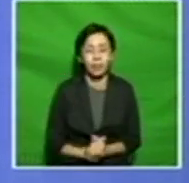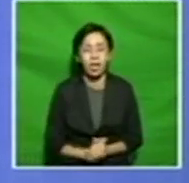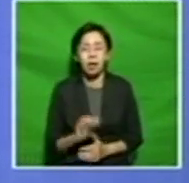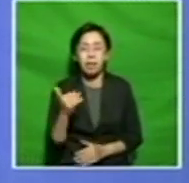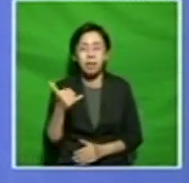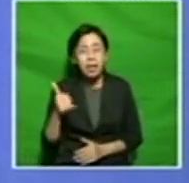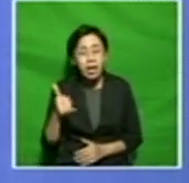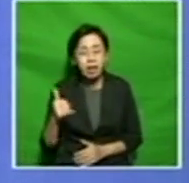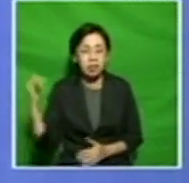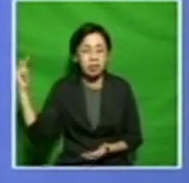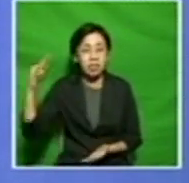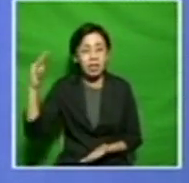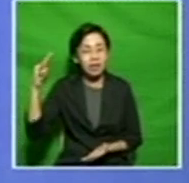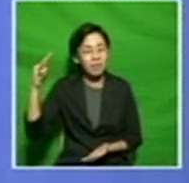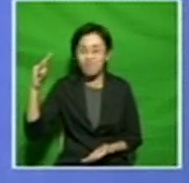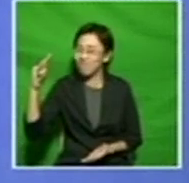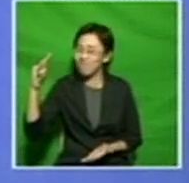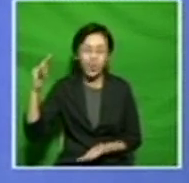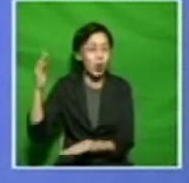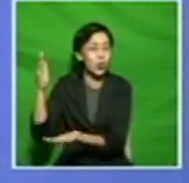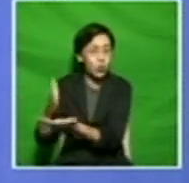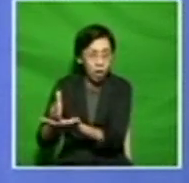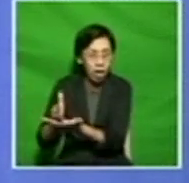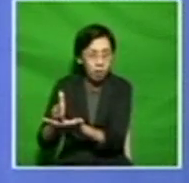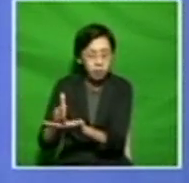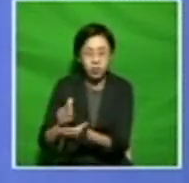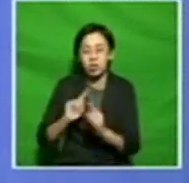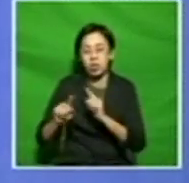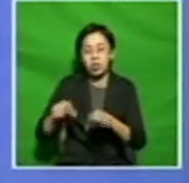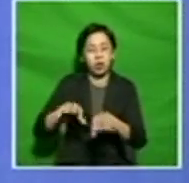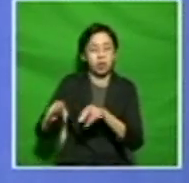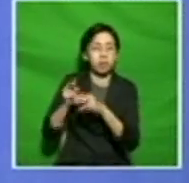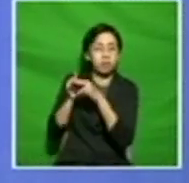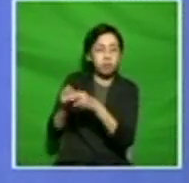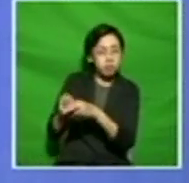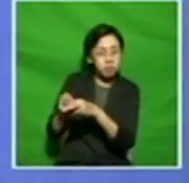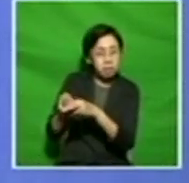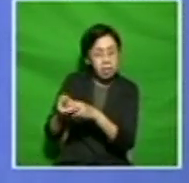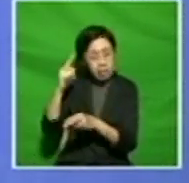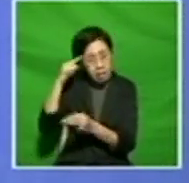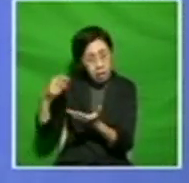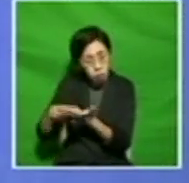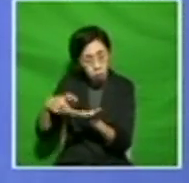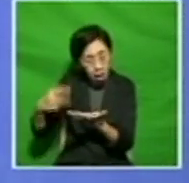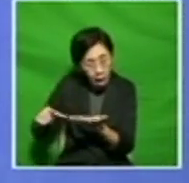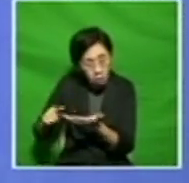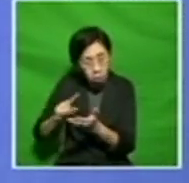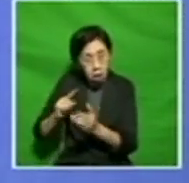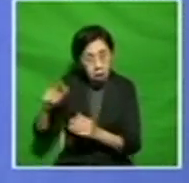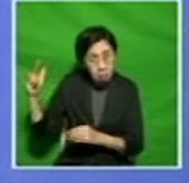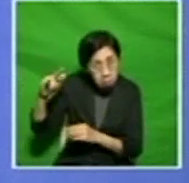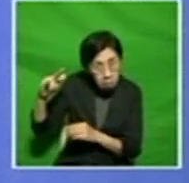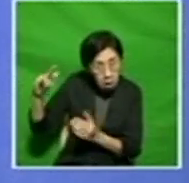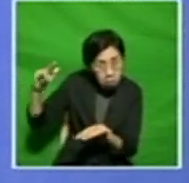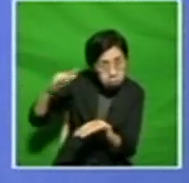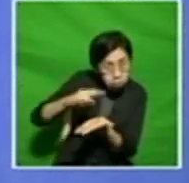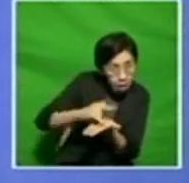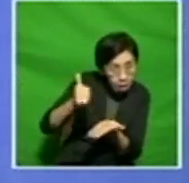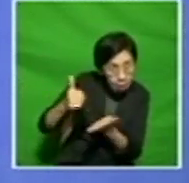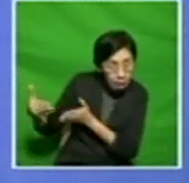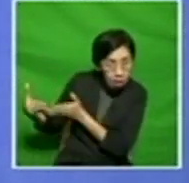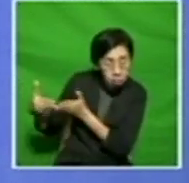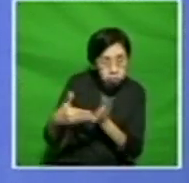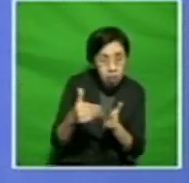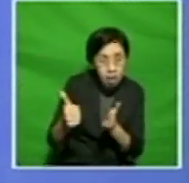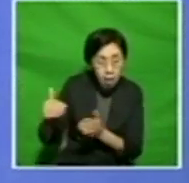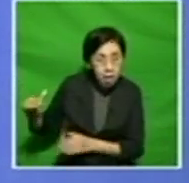ายจะหยุดทำการตรงนี้ท่านก็ต้องจัดการกันเองว่าท่านจะสามารถอาศัยยานพาหนะใดเดินทางกลับเข้าม